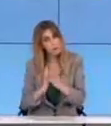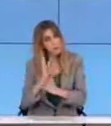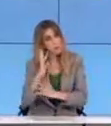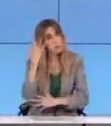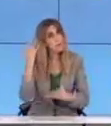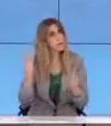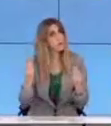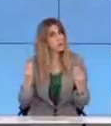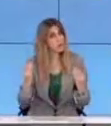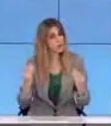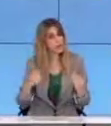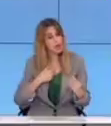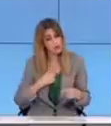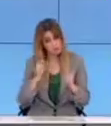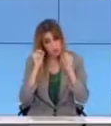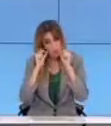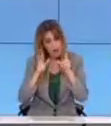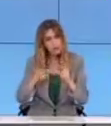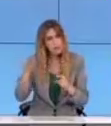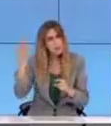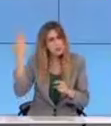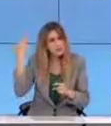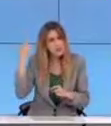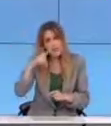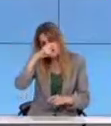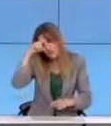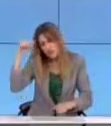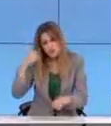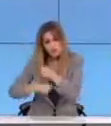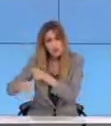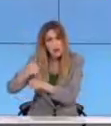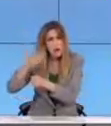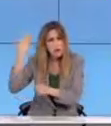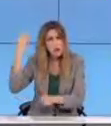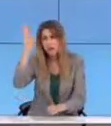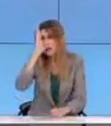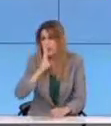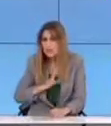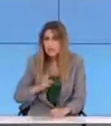πολύ δύσκολα χρόνια της πρωτοφανούς οικονομικής κατάρρευσης στην πατρίδα μας το